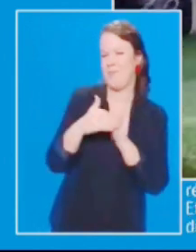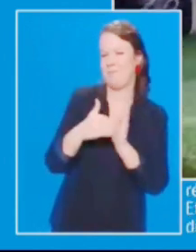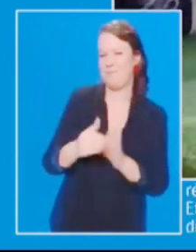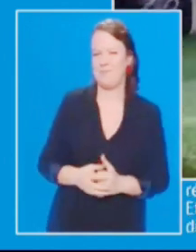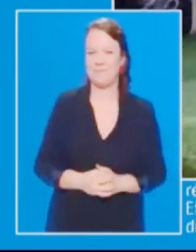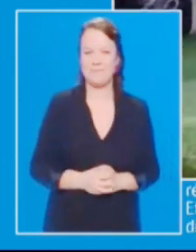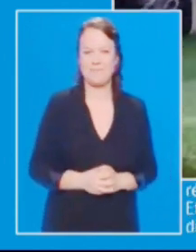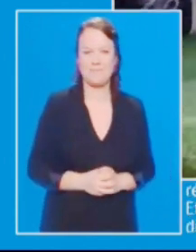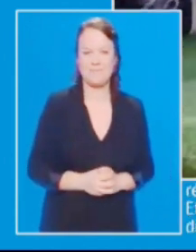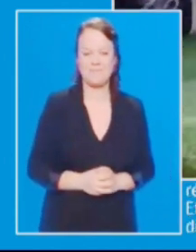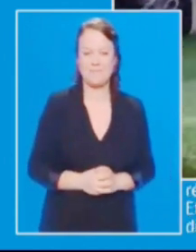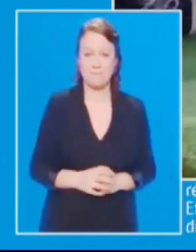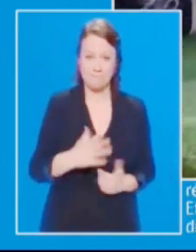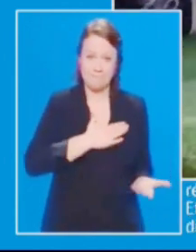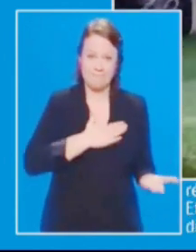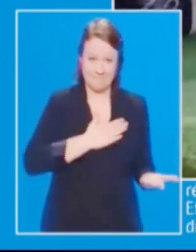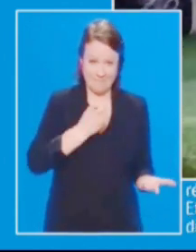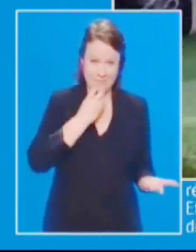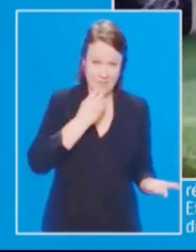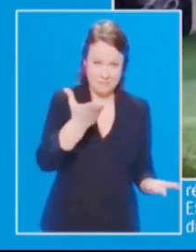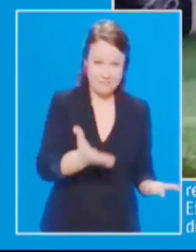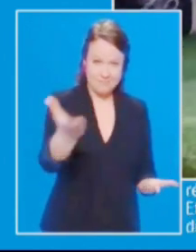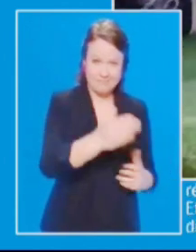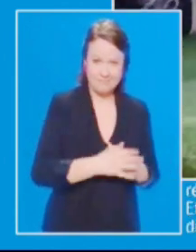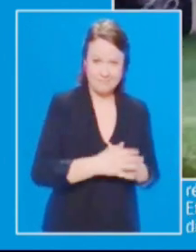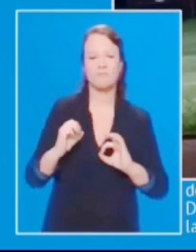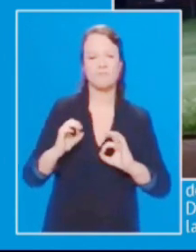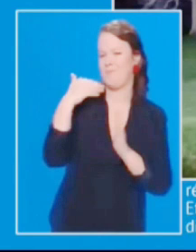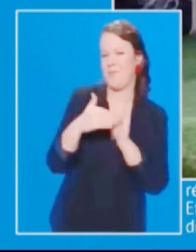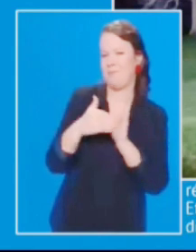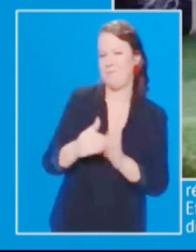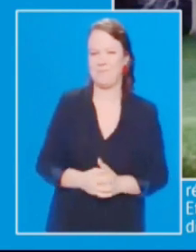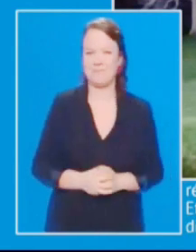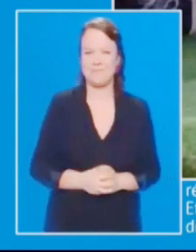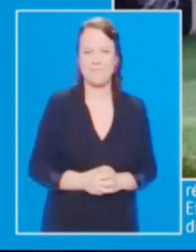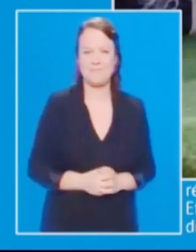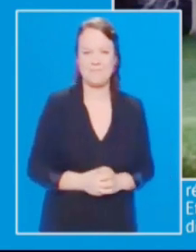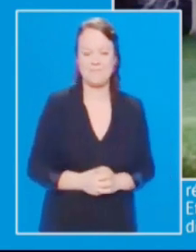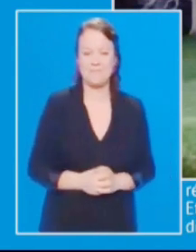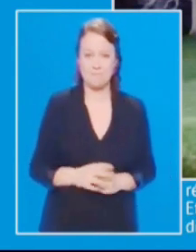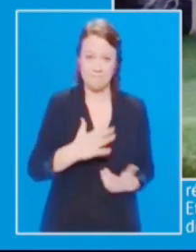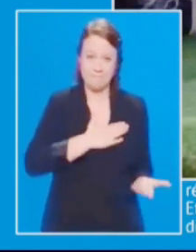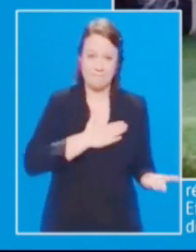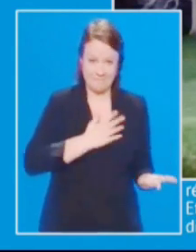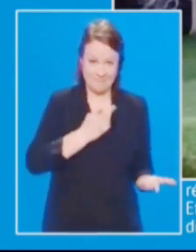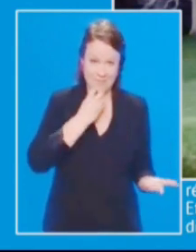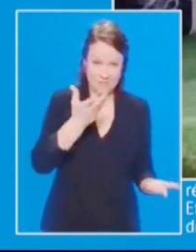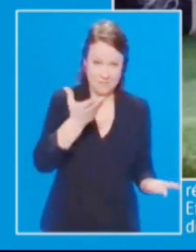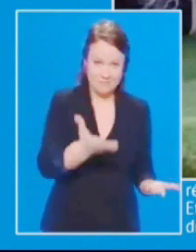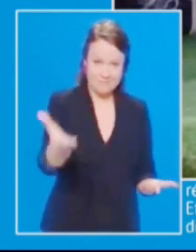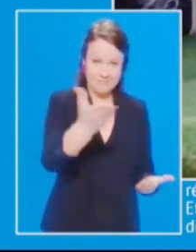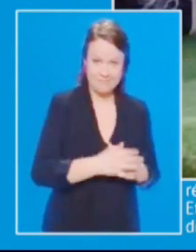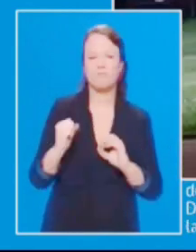optiones chers compatriotes l'action n'est pas une option chers compattion